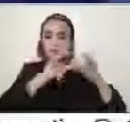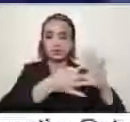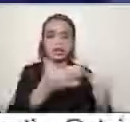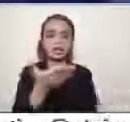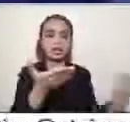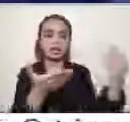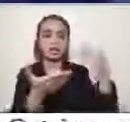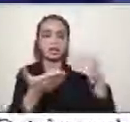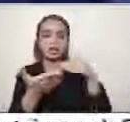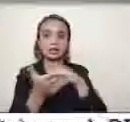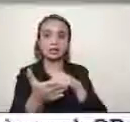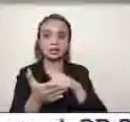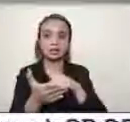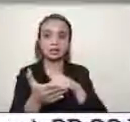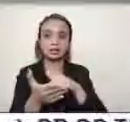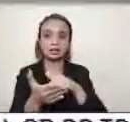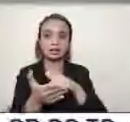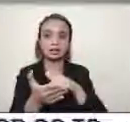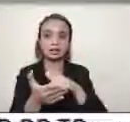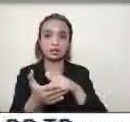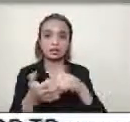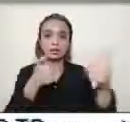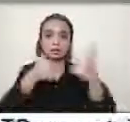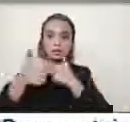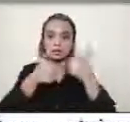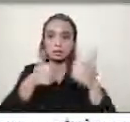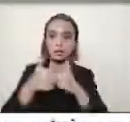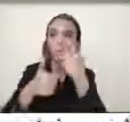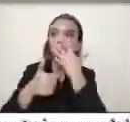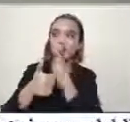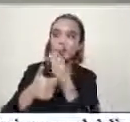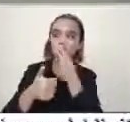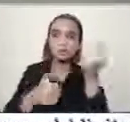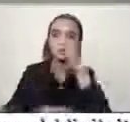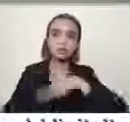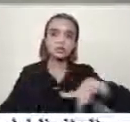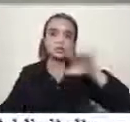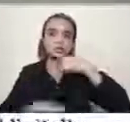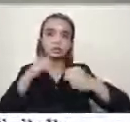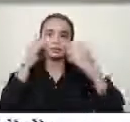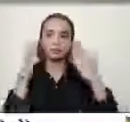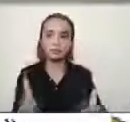gaganapin sa susunod na taon. Para sa Rise and Shine Pilipinas, May Ann Fajardo.